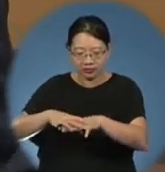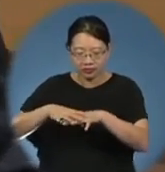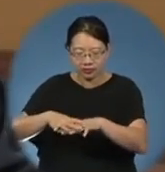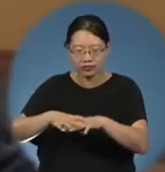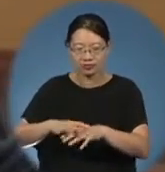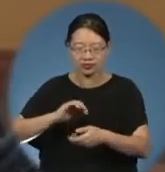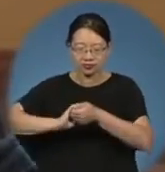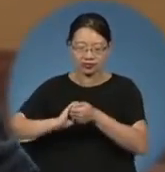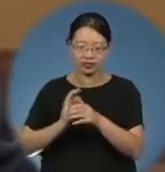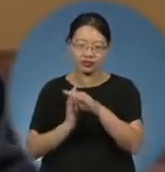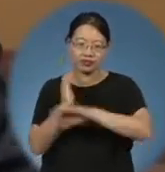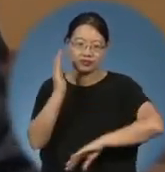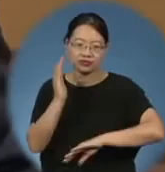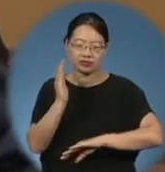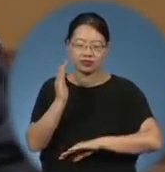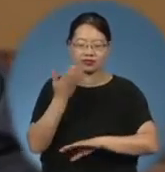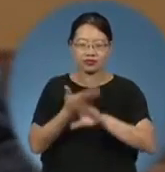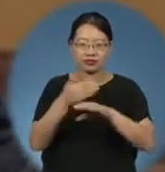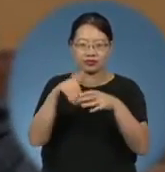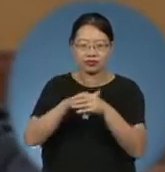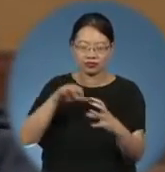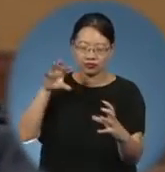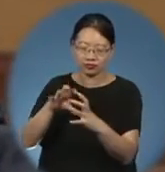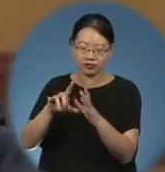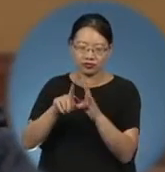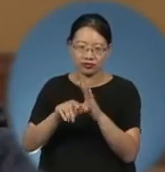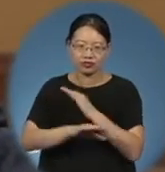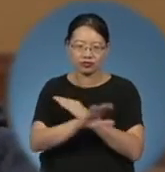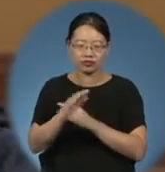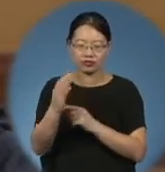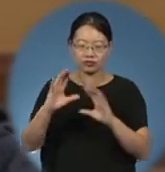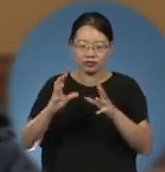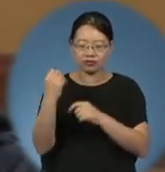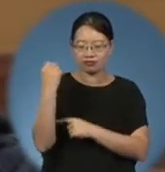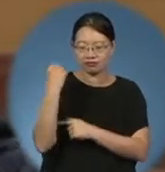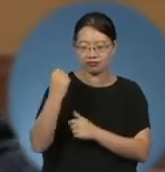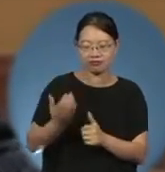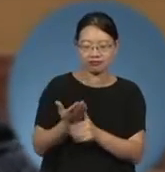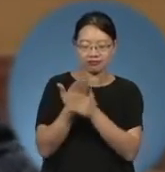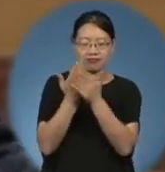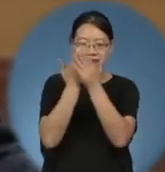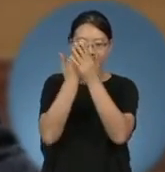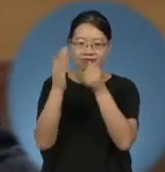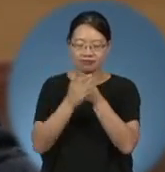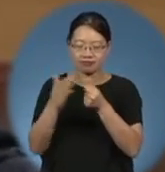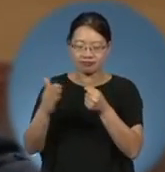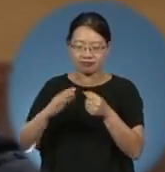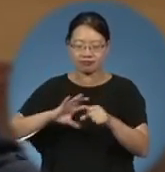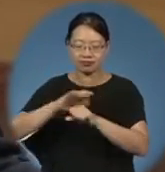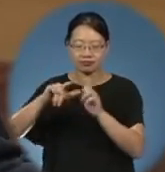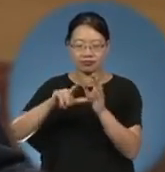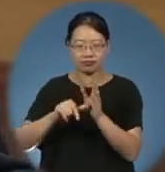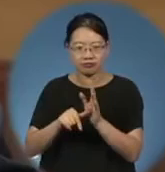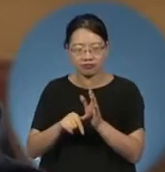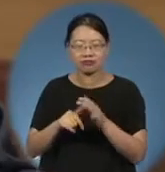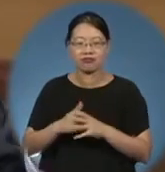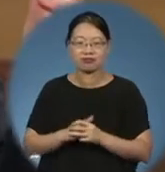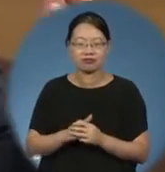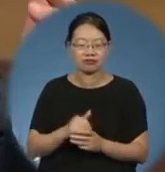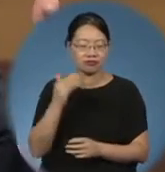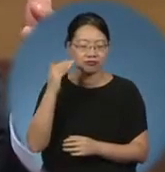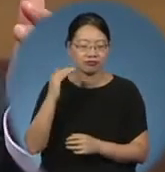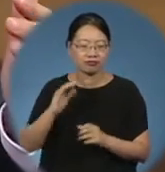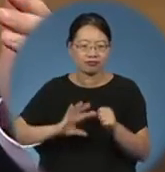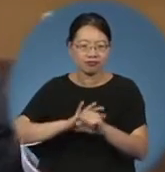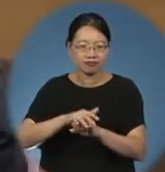소통하고 유압의 쓸 때는 우리 군역 이용성 했거든요 그렇죠 그래서 글로벌 시대 에 더더군다나 우리가